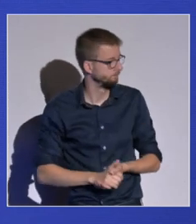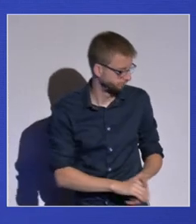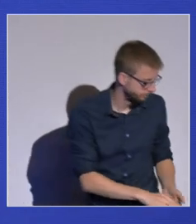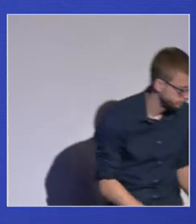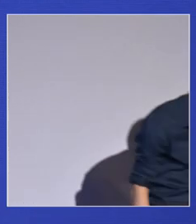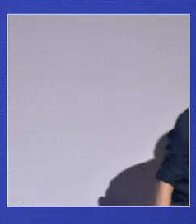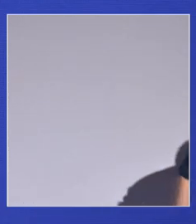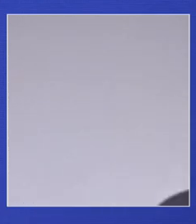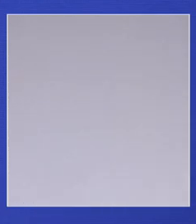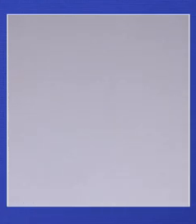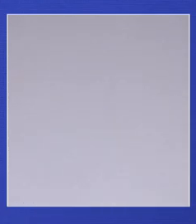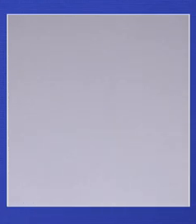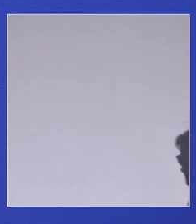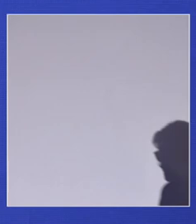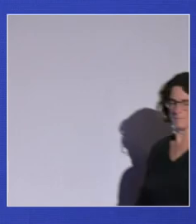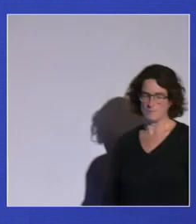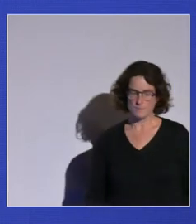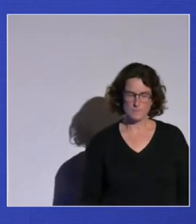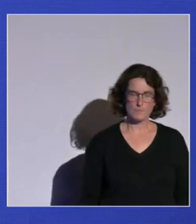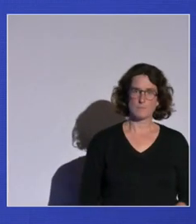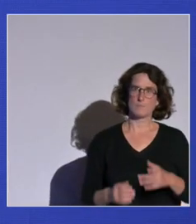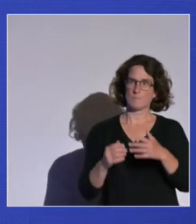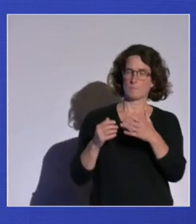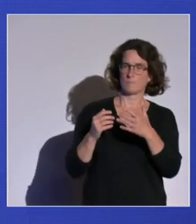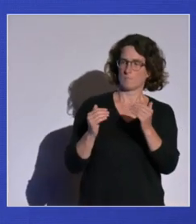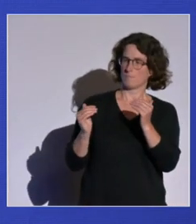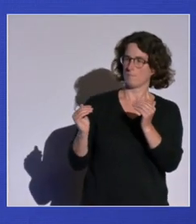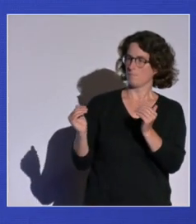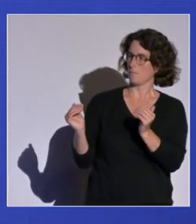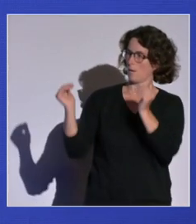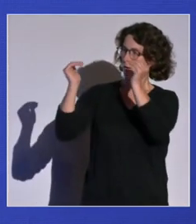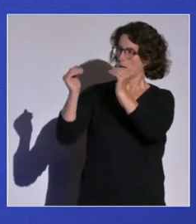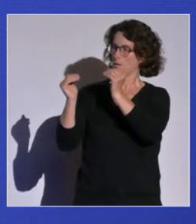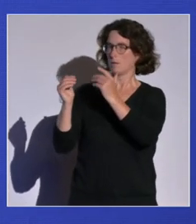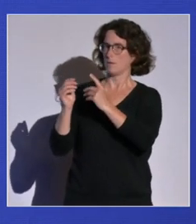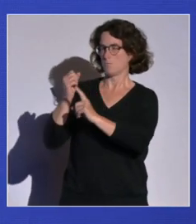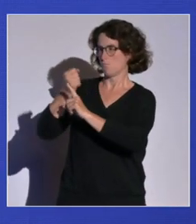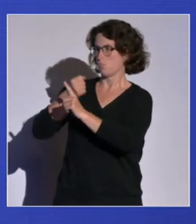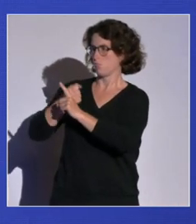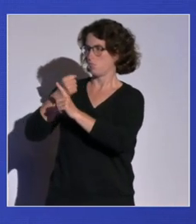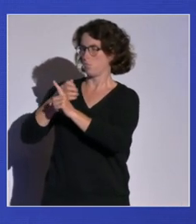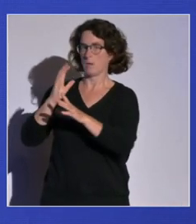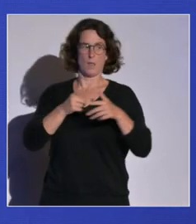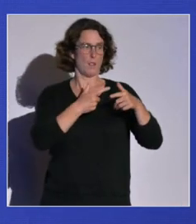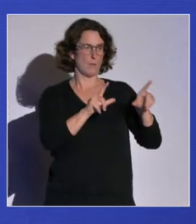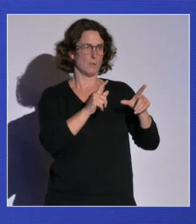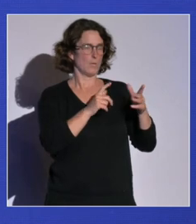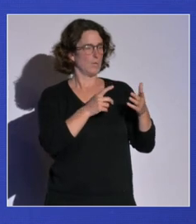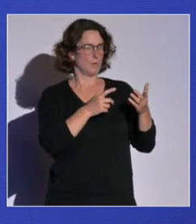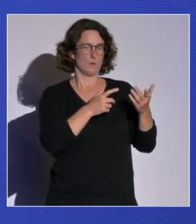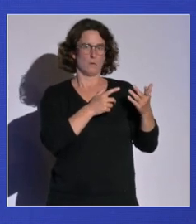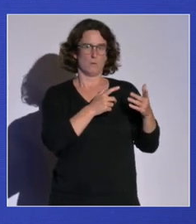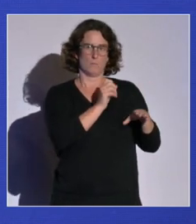On peut tout à fait défendre l'égalité en se moquant de la liberté. On va mettre des normes, on va mettre des